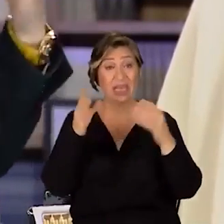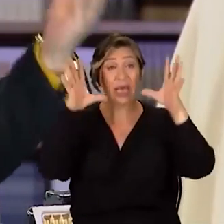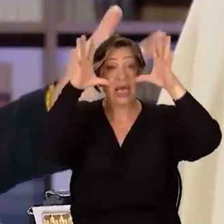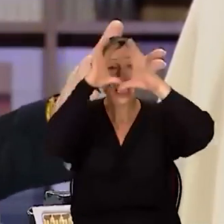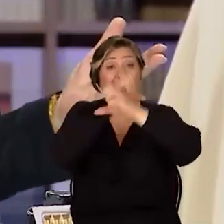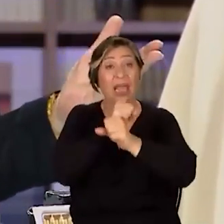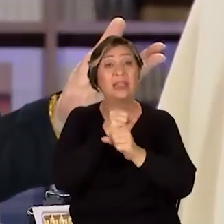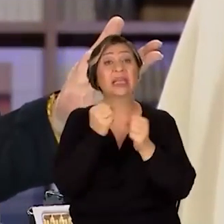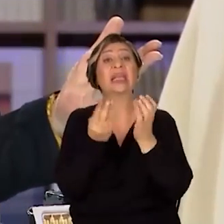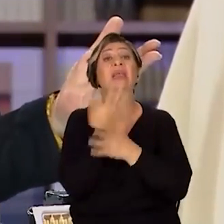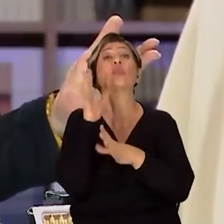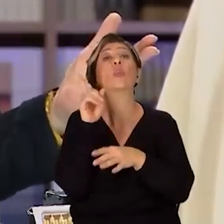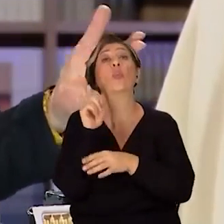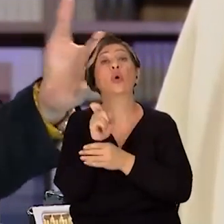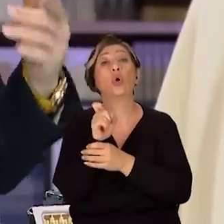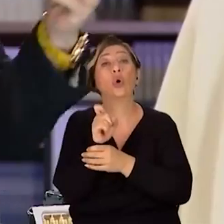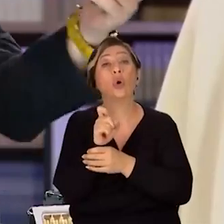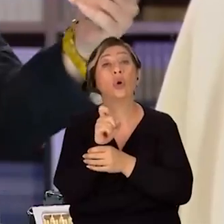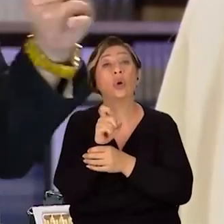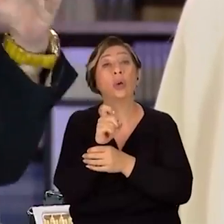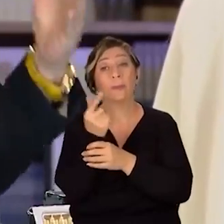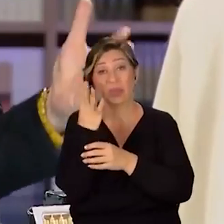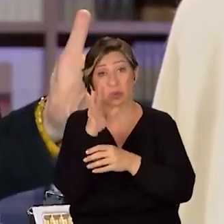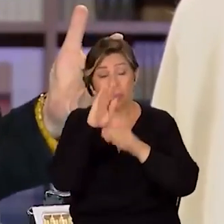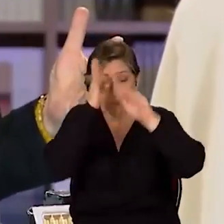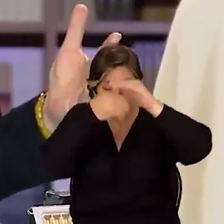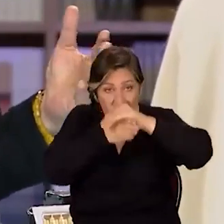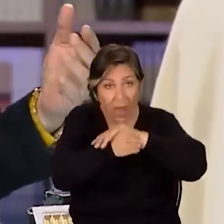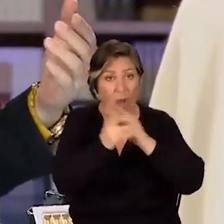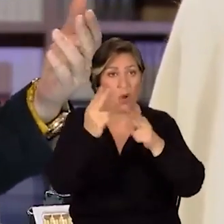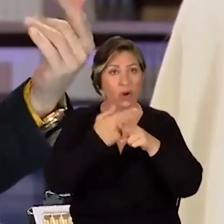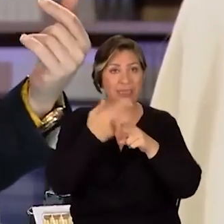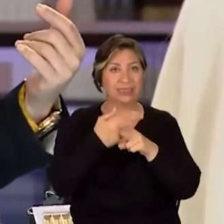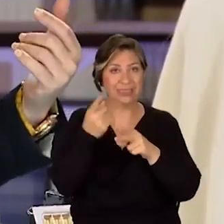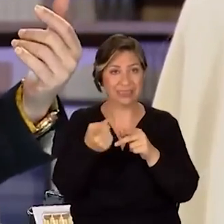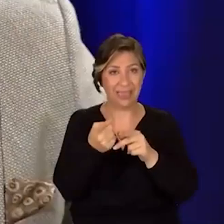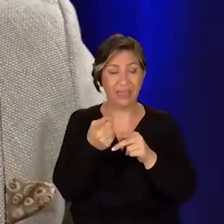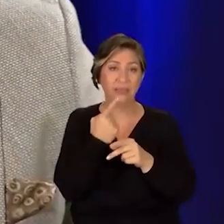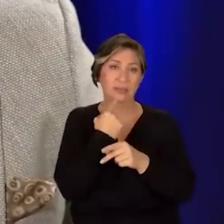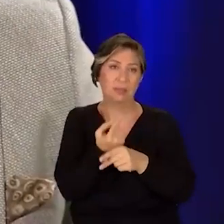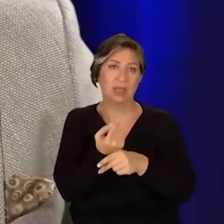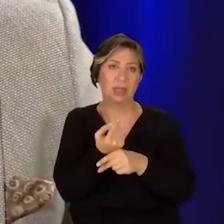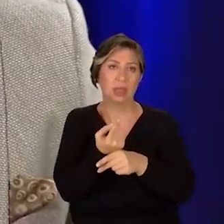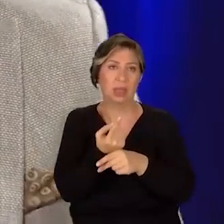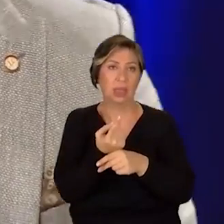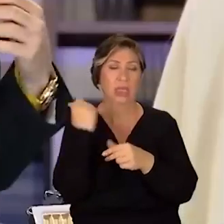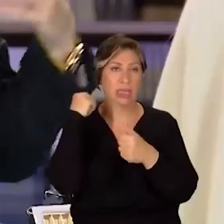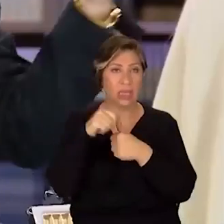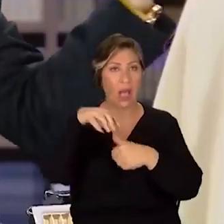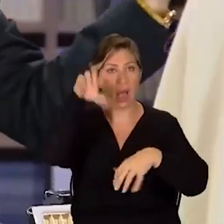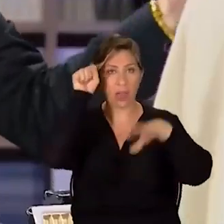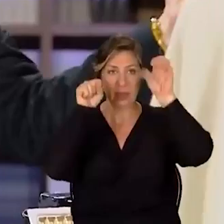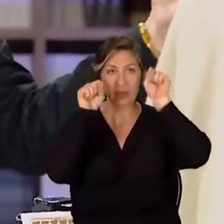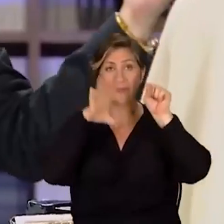karanlığı sağlamak da yetmiyor o zaman. Yani biraz önceki mağara örneğinizde demek ki yine algı var